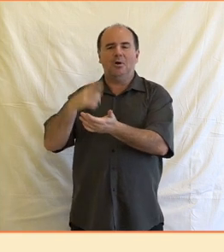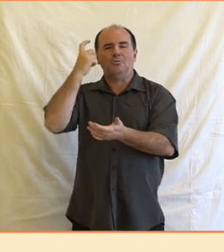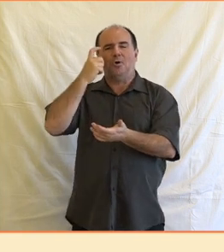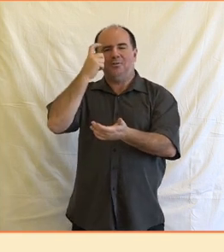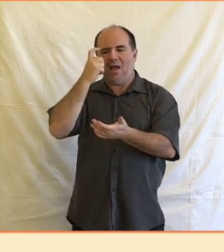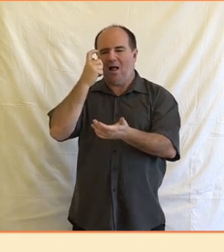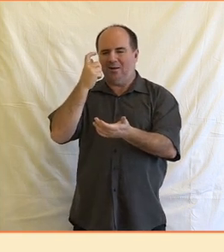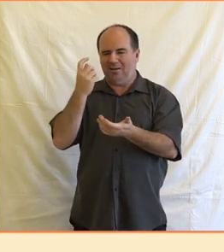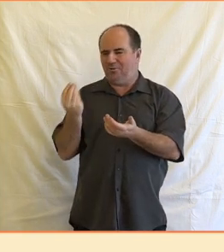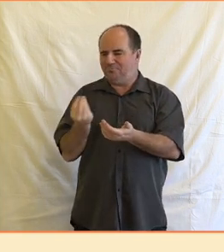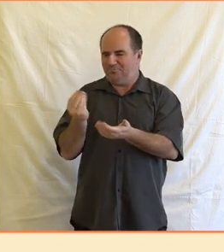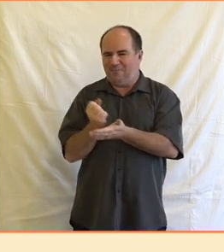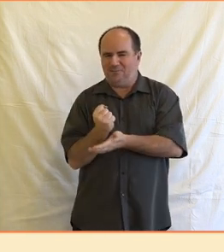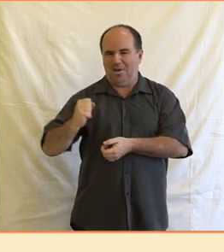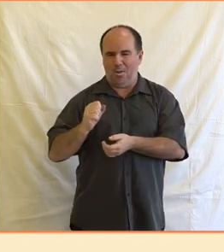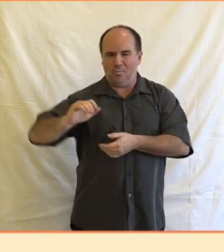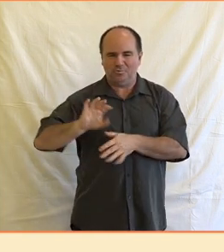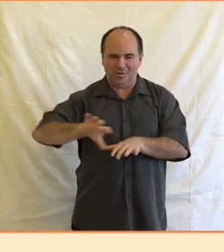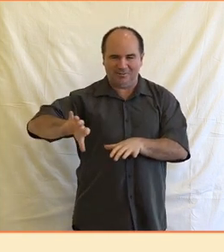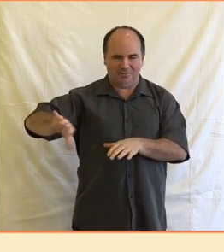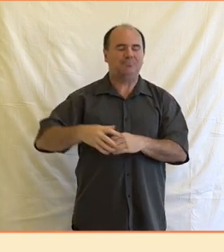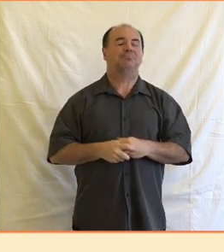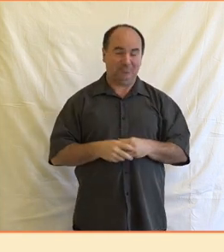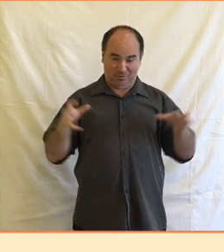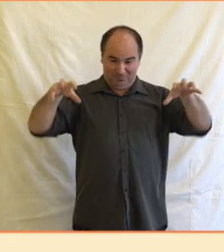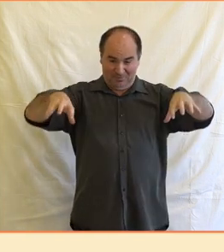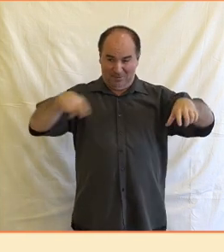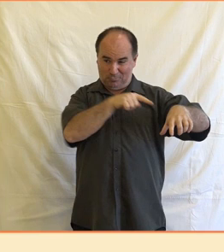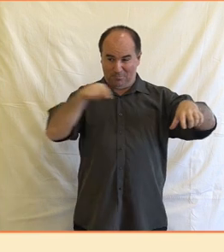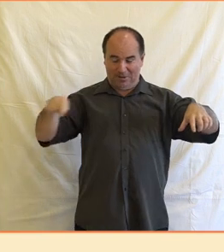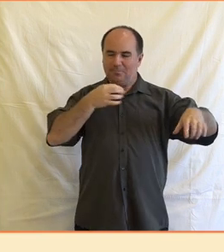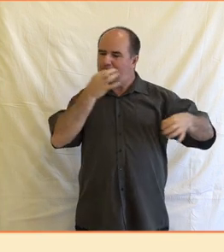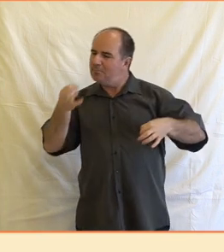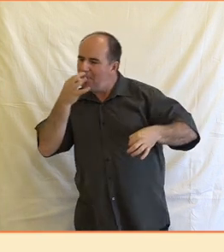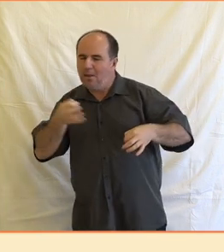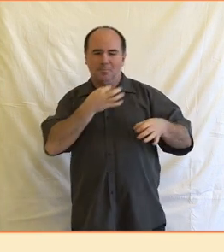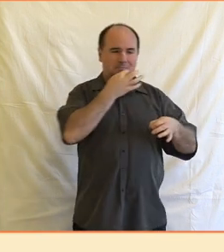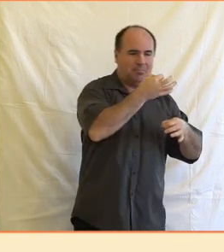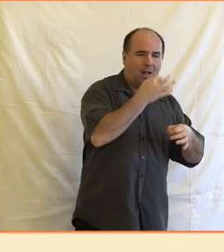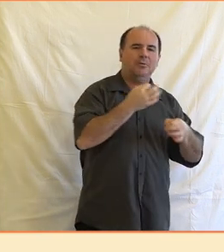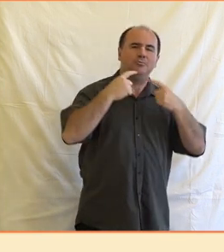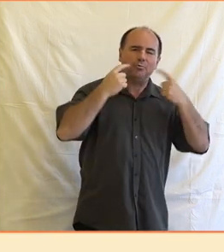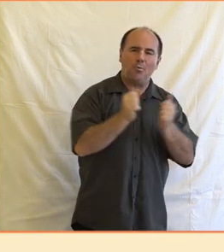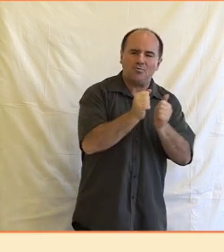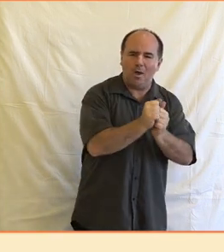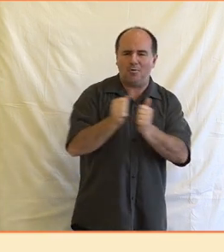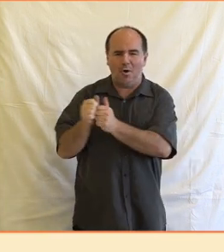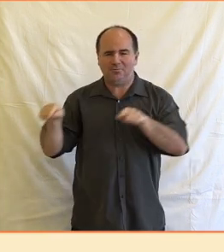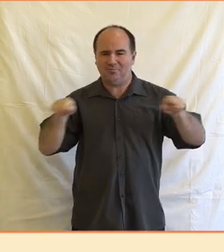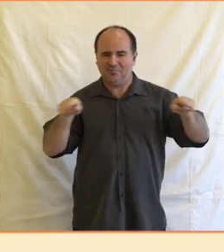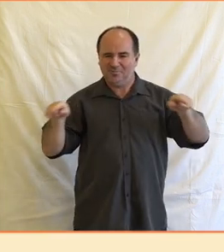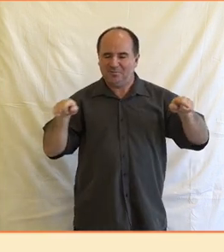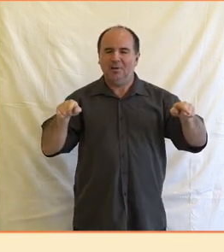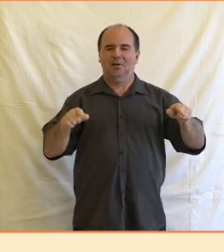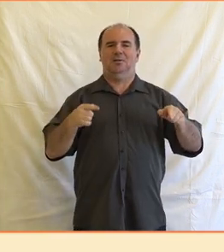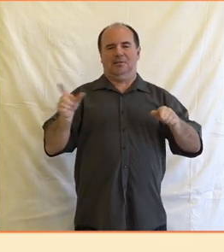to, co oni potřebují, jakým způsobem to reflektují média. A výsledkem těchto setkání byly